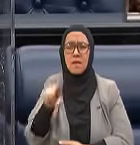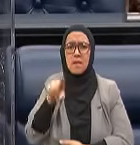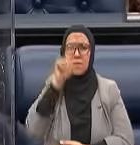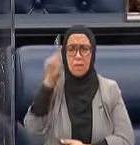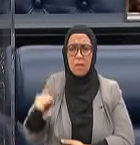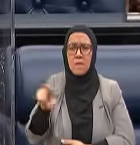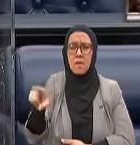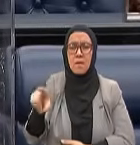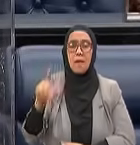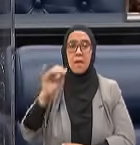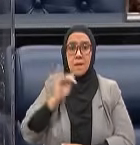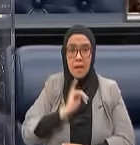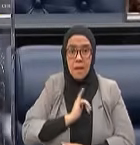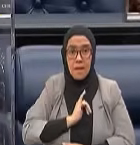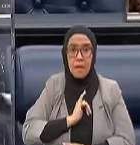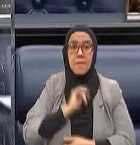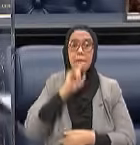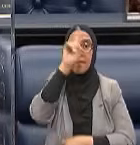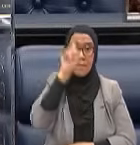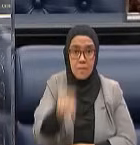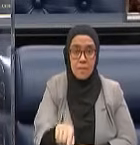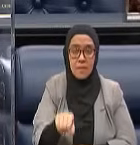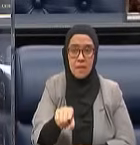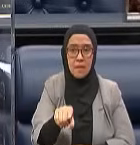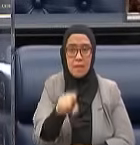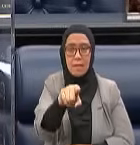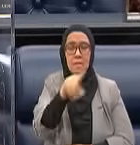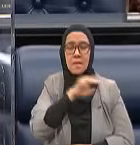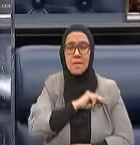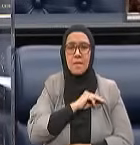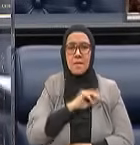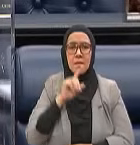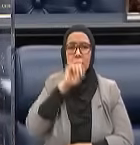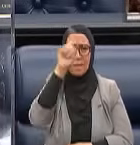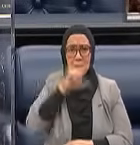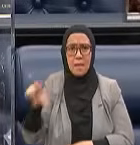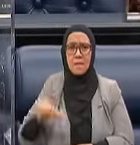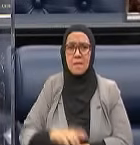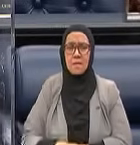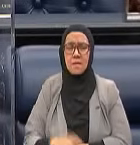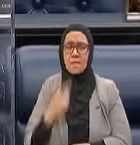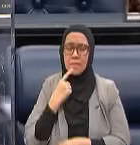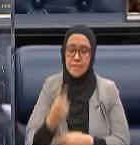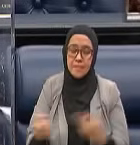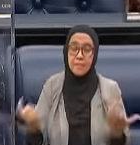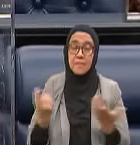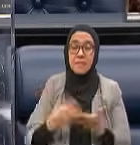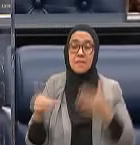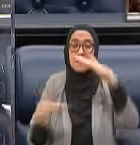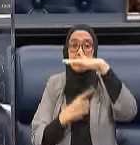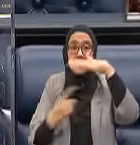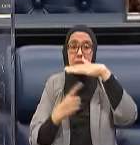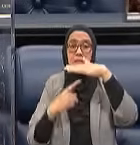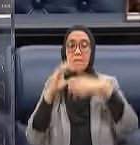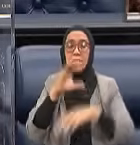kamu single version sungguh Dahsyat Bolehkah